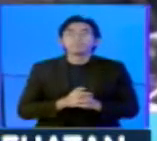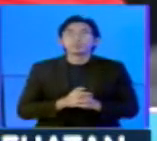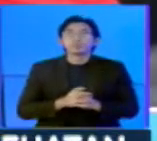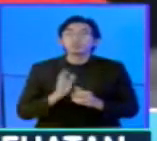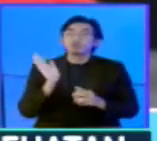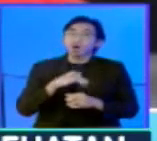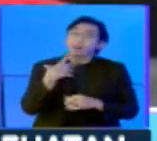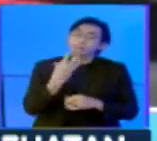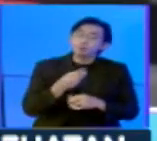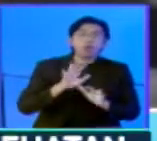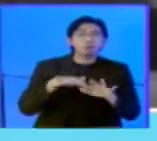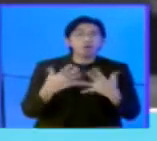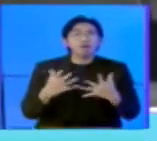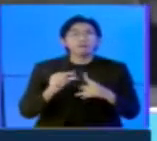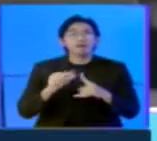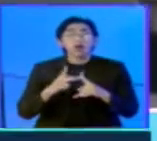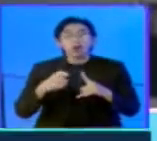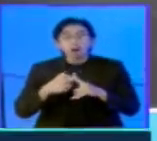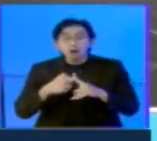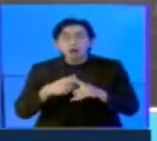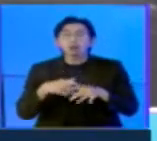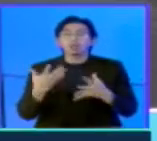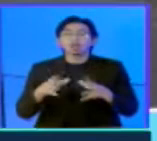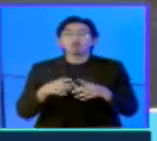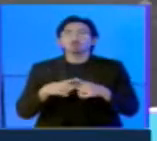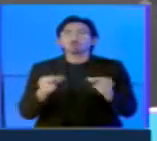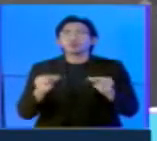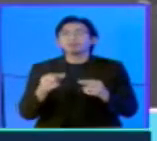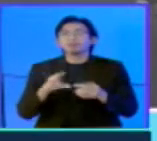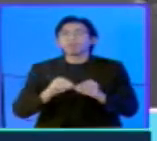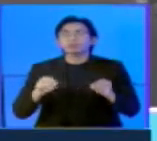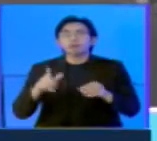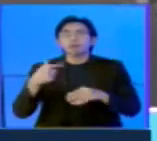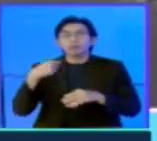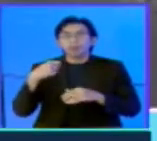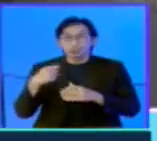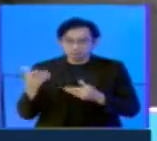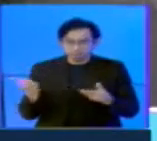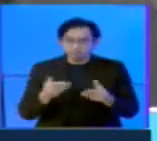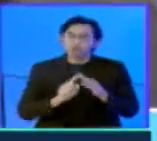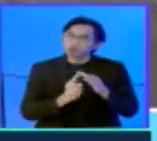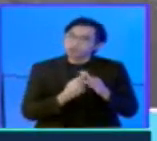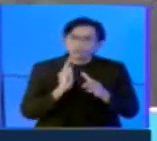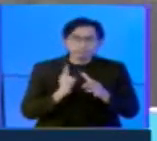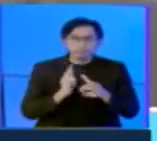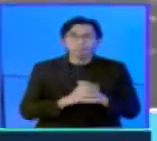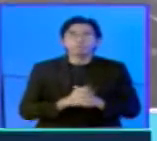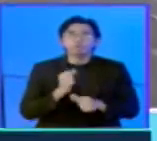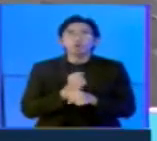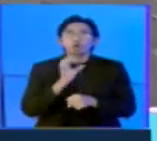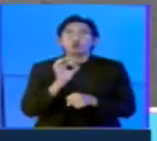PHK atau memang ada surat tugas dari kantornya, silakan mereka bisa kita isolasi di Gor Tegal Selatan yang sudah kita